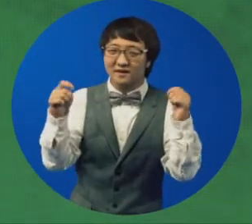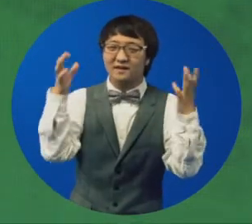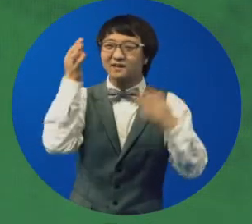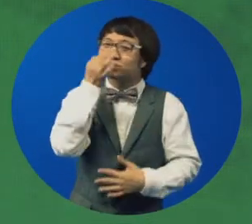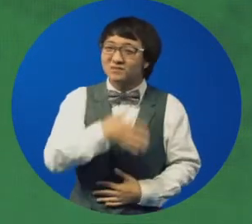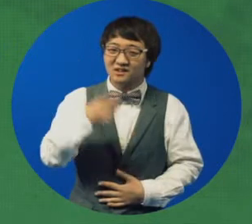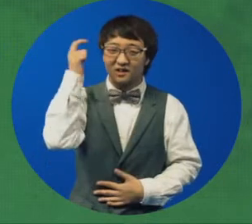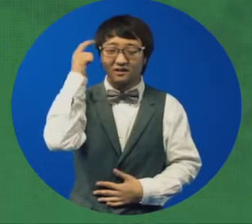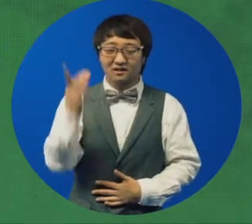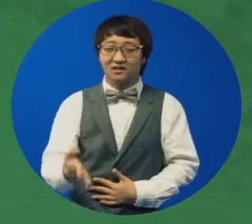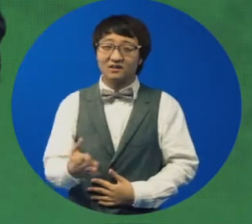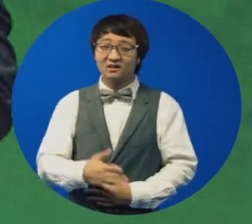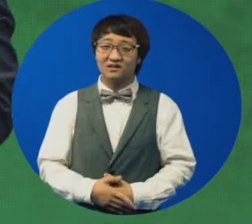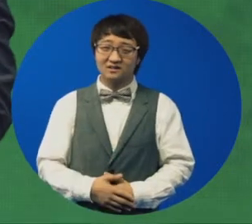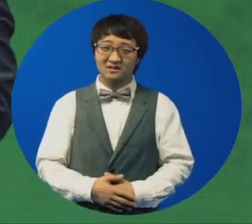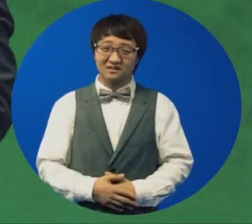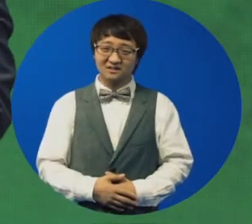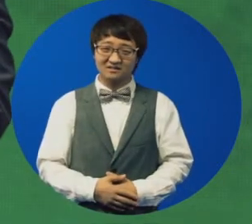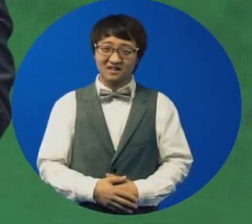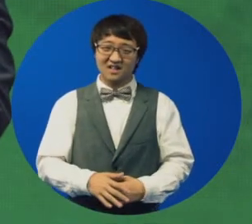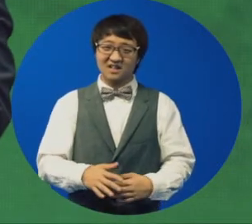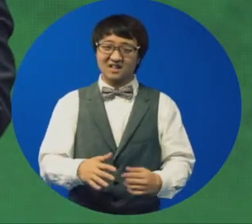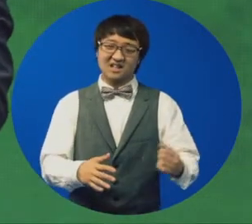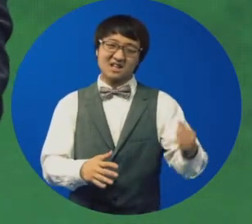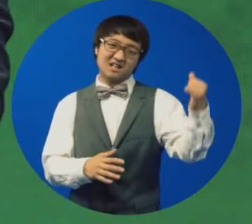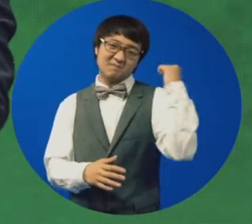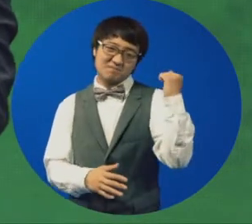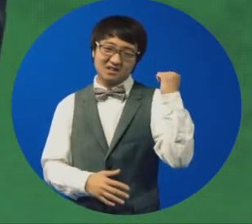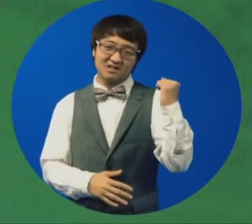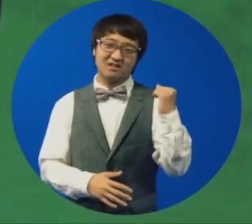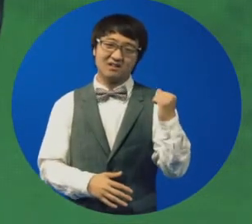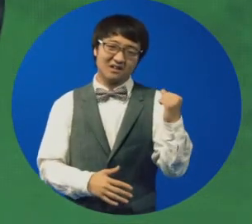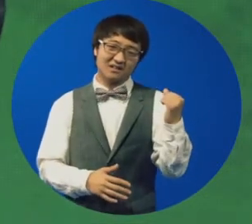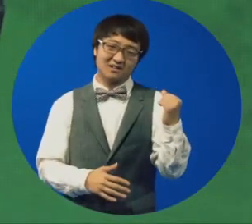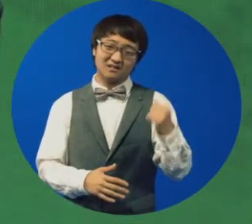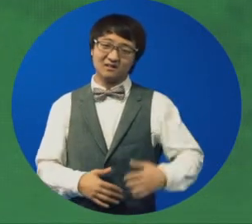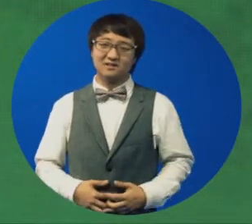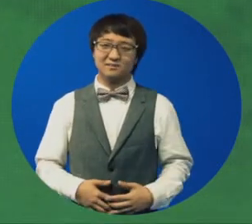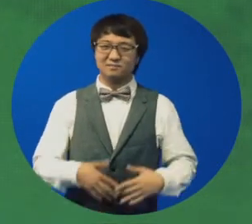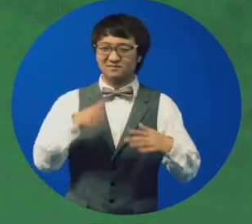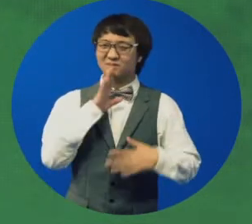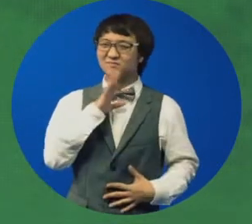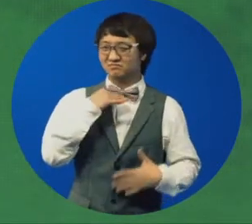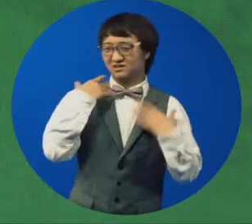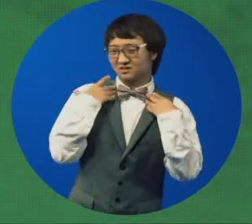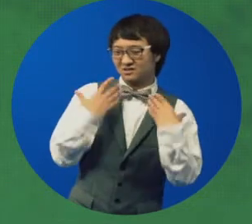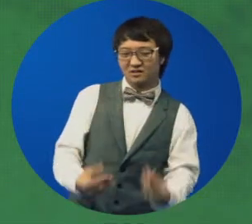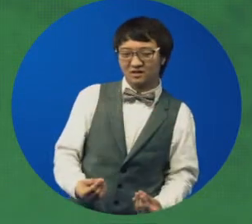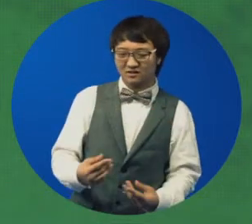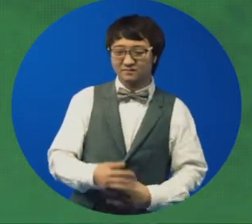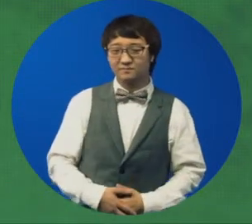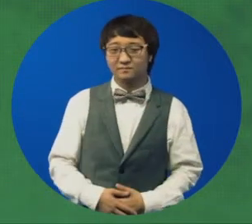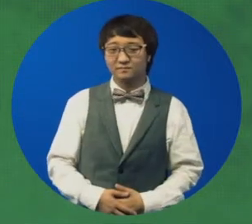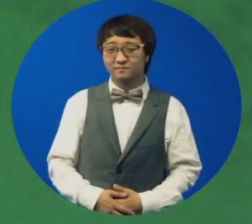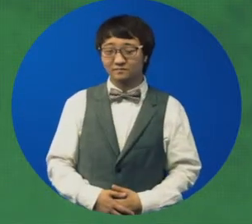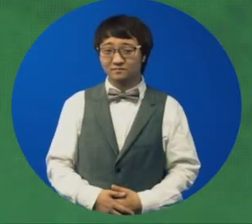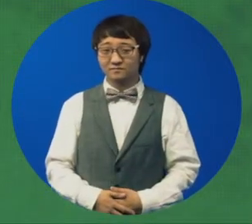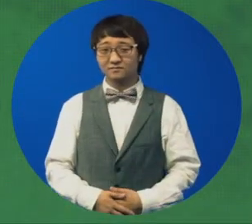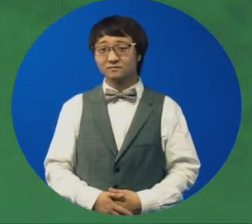남들을 생각하며 쏟아붓는 에너지가 우리를 참 지치게 합니다. 우리가 흔히